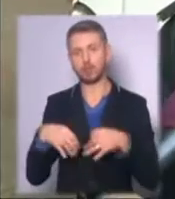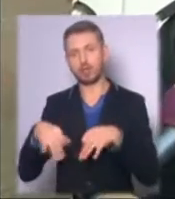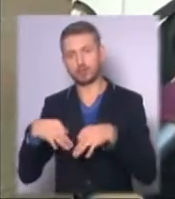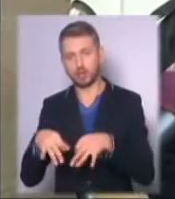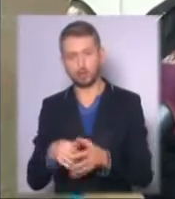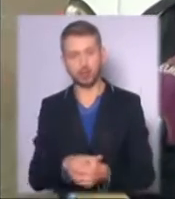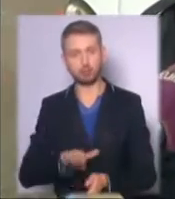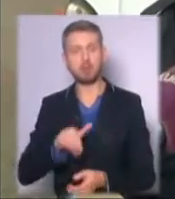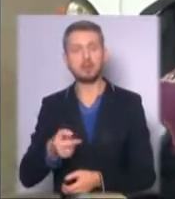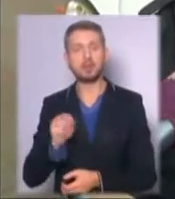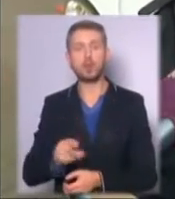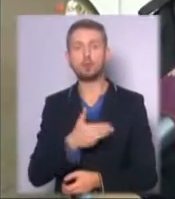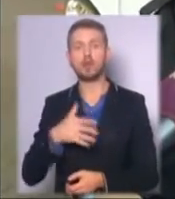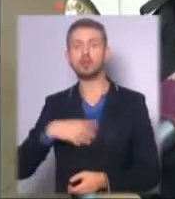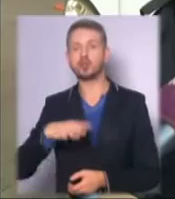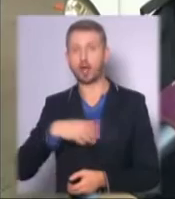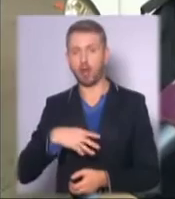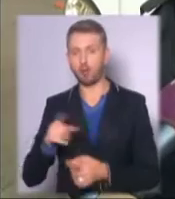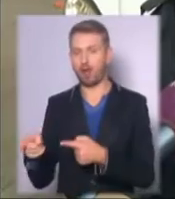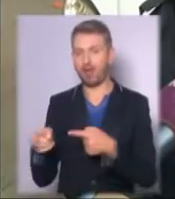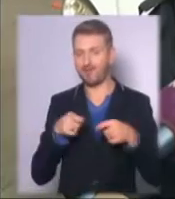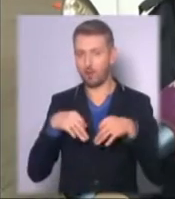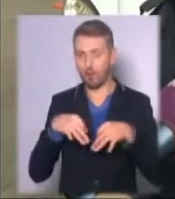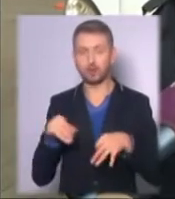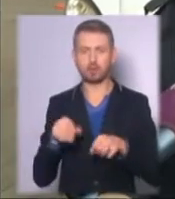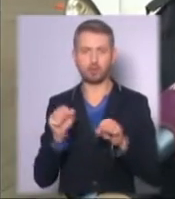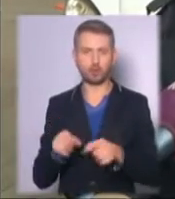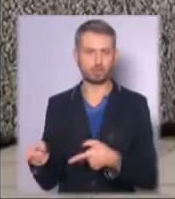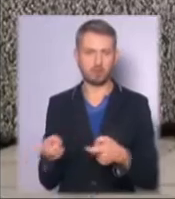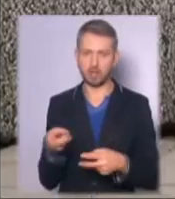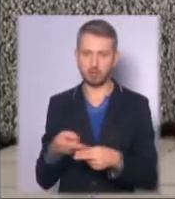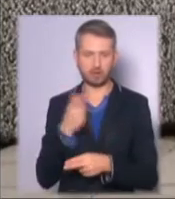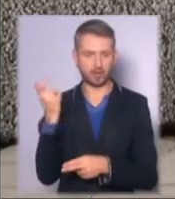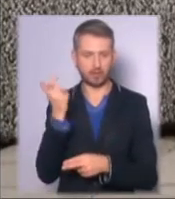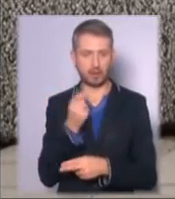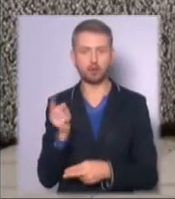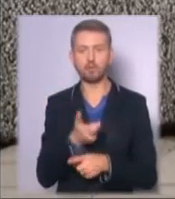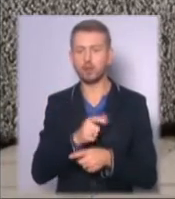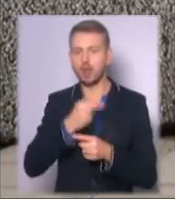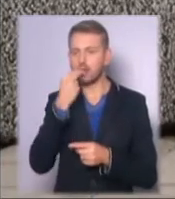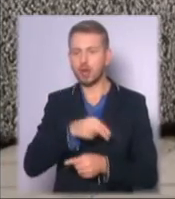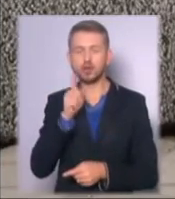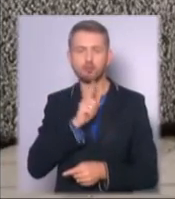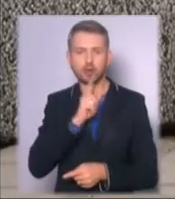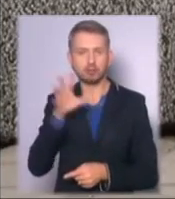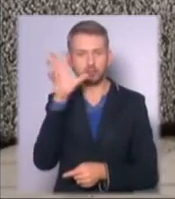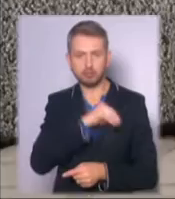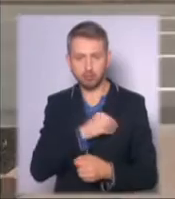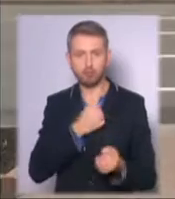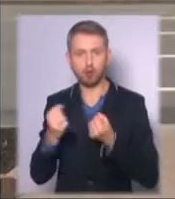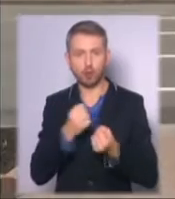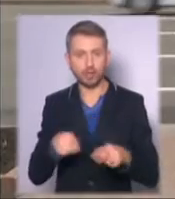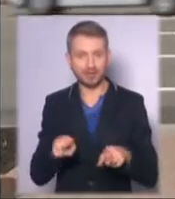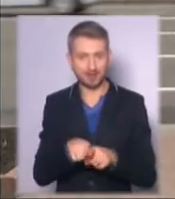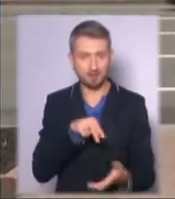Після того ми чекаємо евакуатор і можемо забирати без власника. Тому найкраще поки вдається боротись з хаотичним паркуванням у